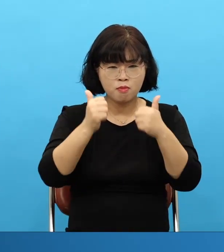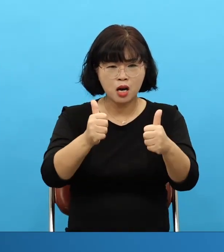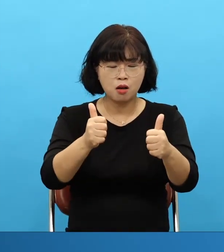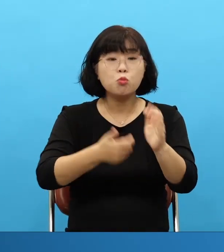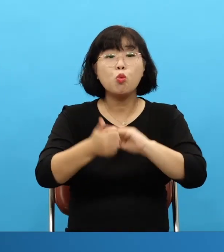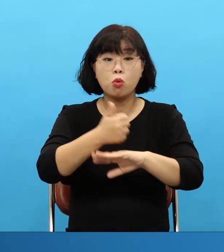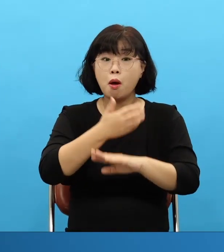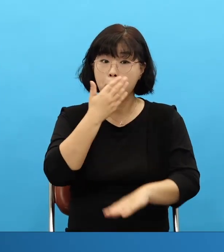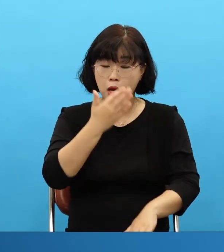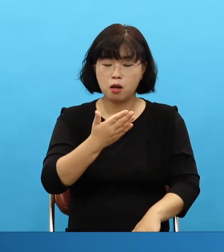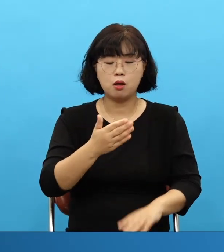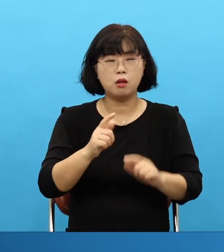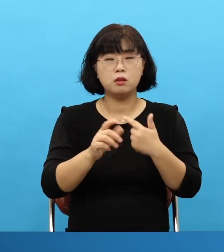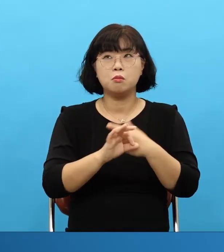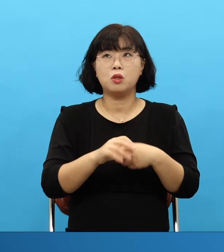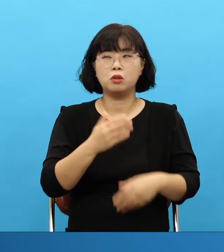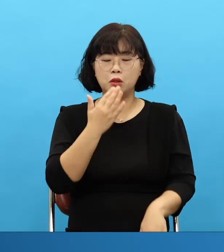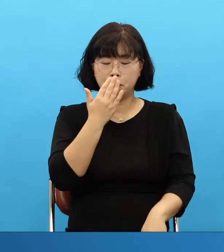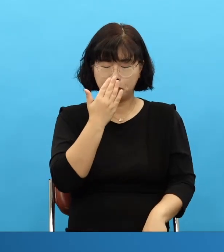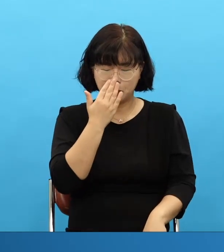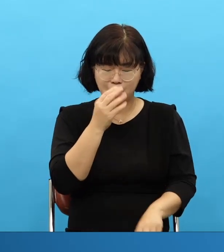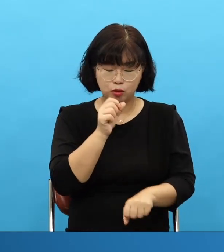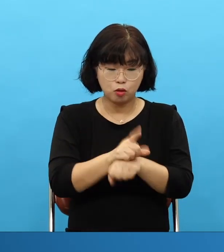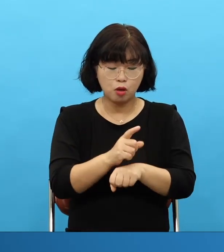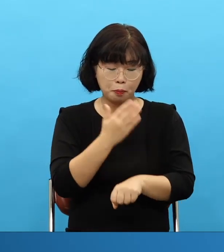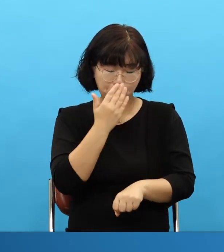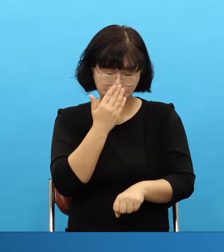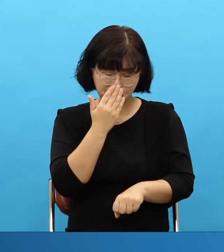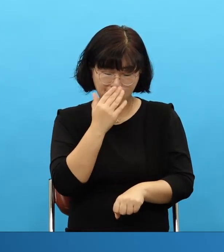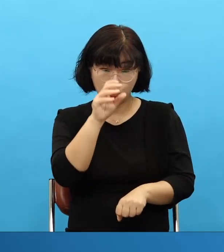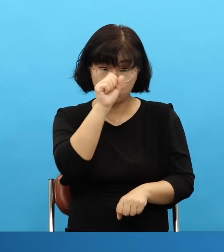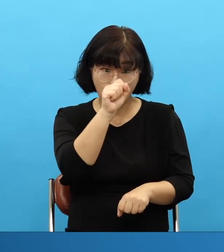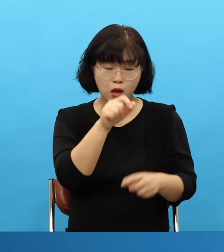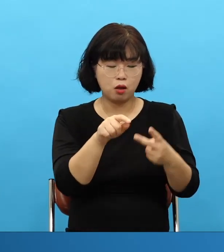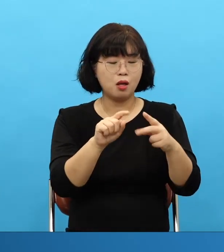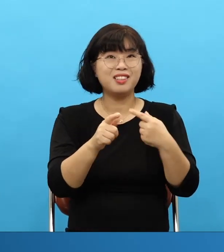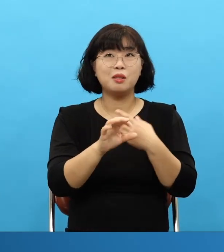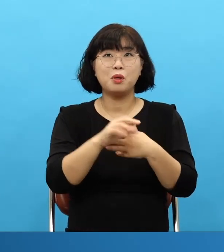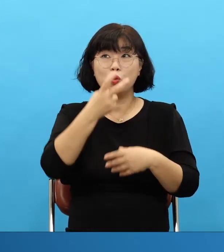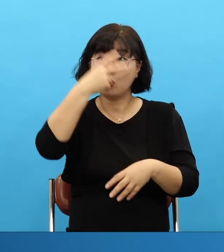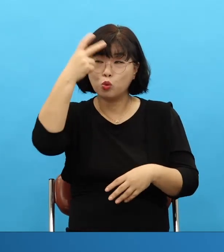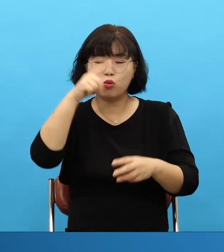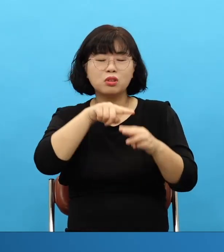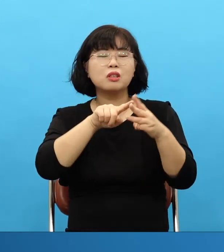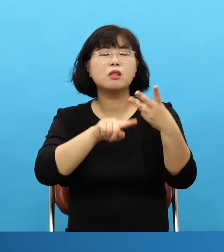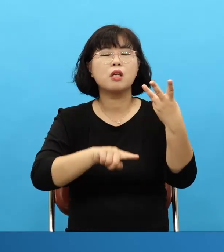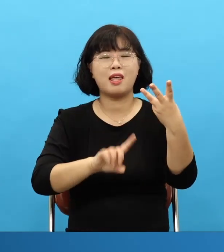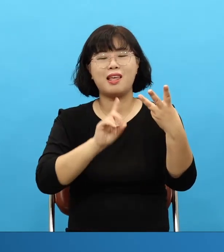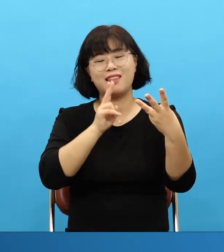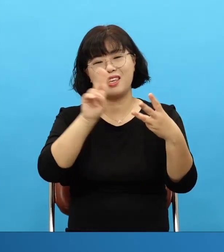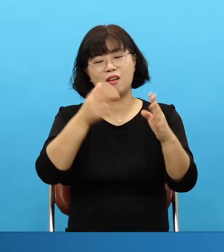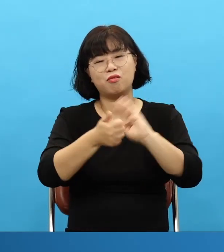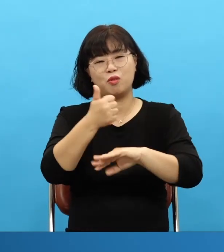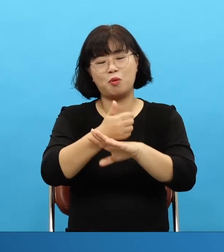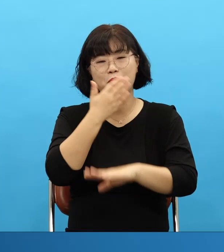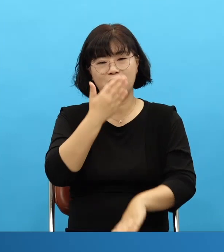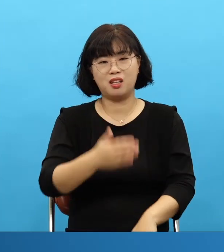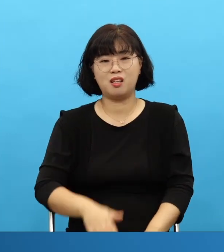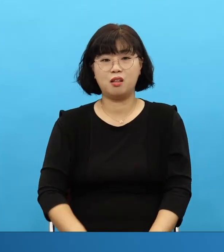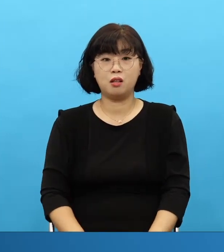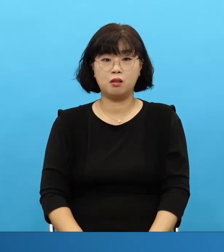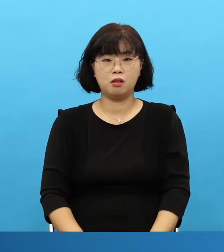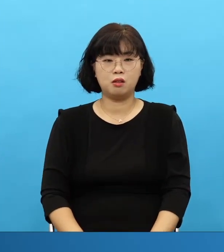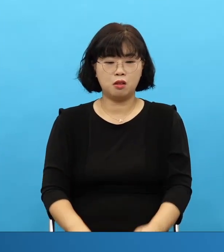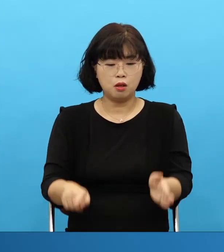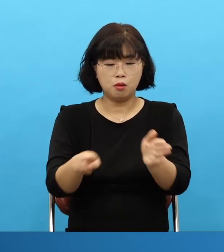아니면요 바로 깨닫든지 이러면 되는데 나 위주로 돼보니까 남는 거는 상처밖에 없어. then you'll continue to inflict